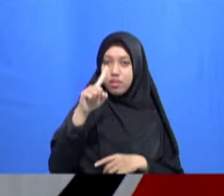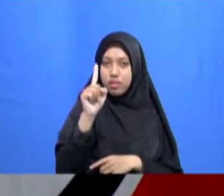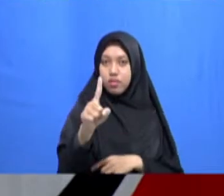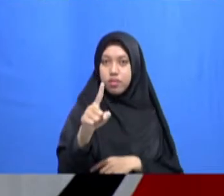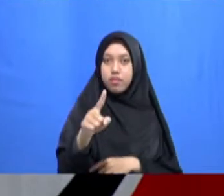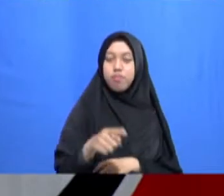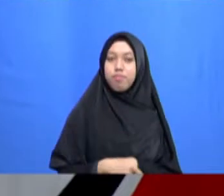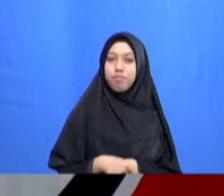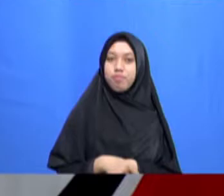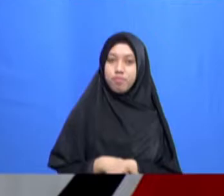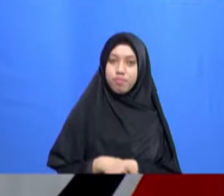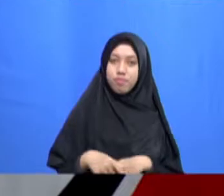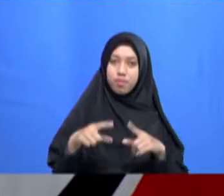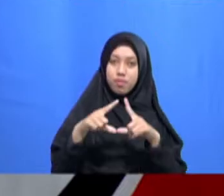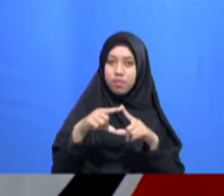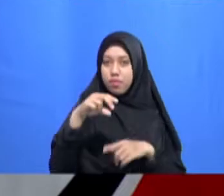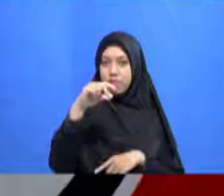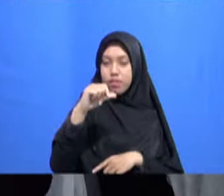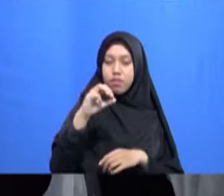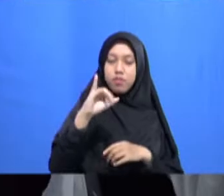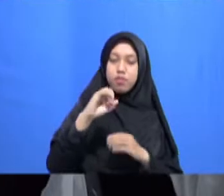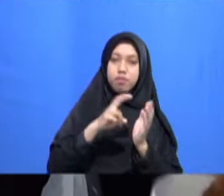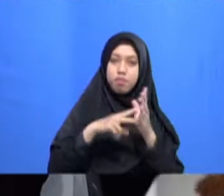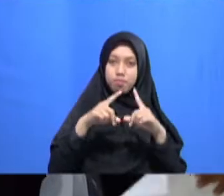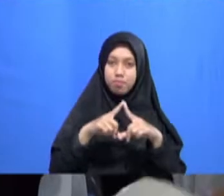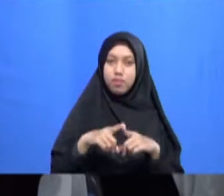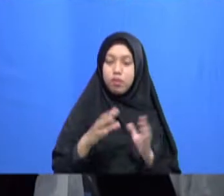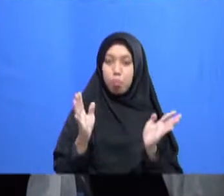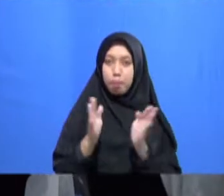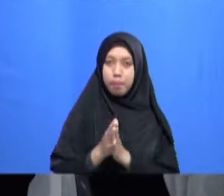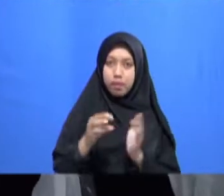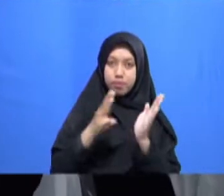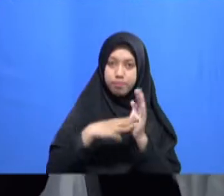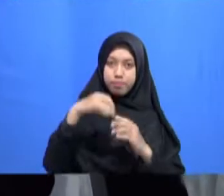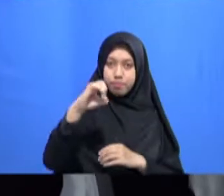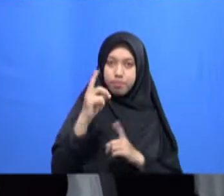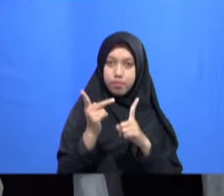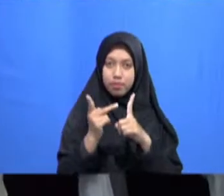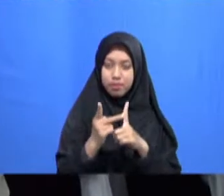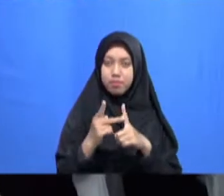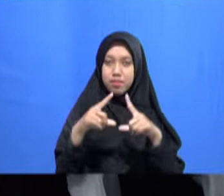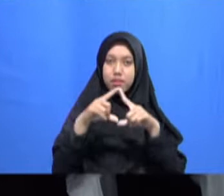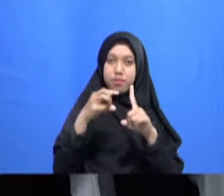Admin AS Lasimpala SIP dan Muhammad Baedawi A. Abdullah SPDI.